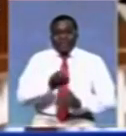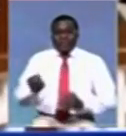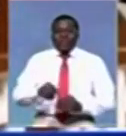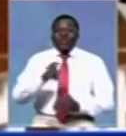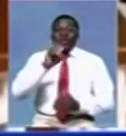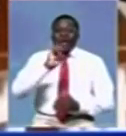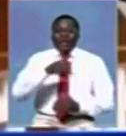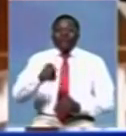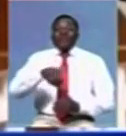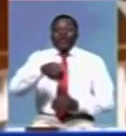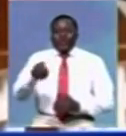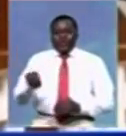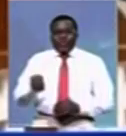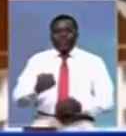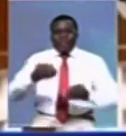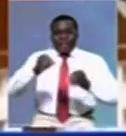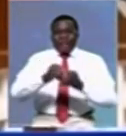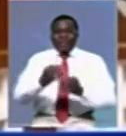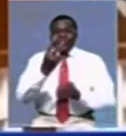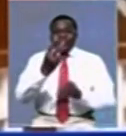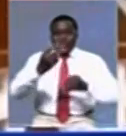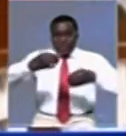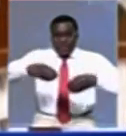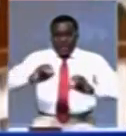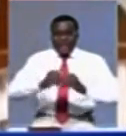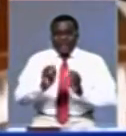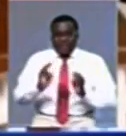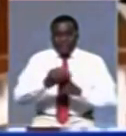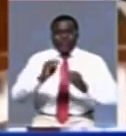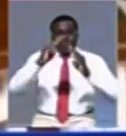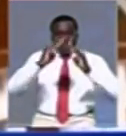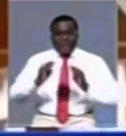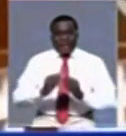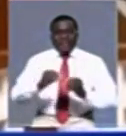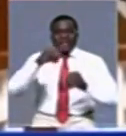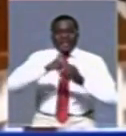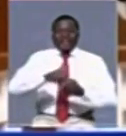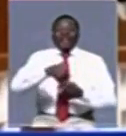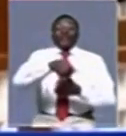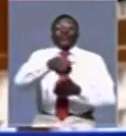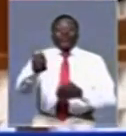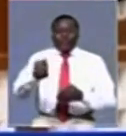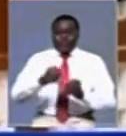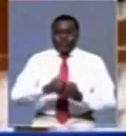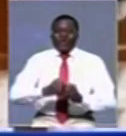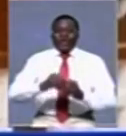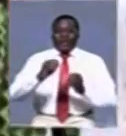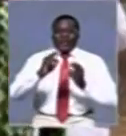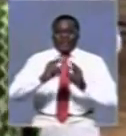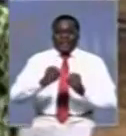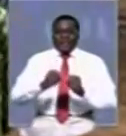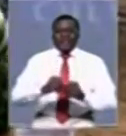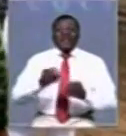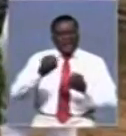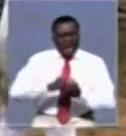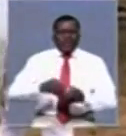l'EPP Niamboin, un module de 2 salles de classe avec bureau magasin et équipement à l'EM Boronin, un module